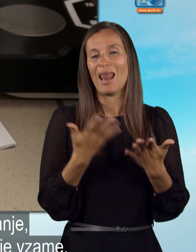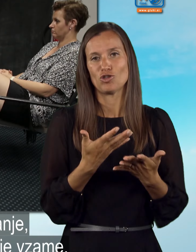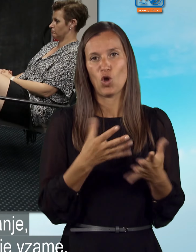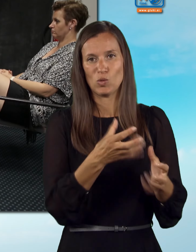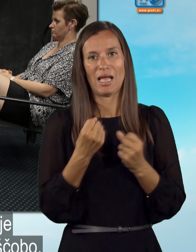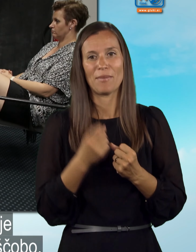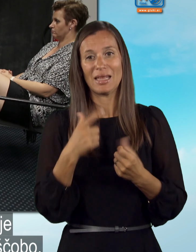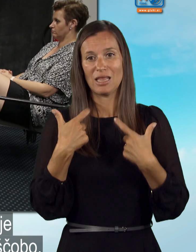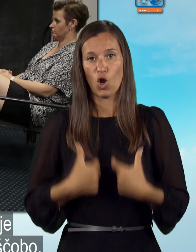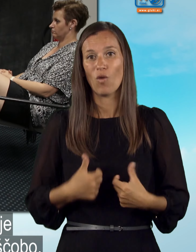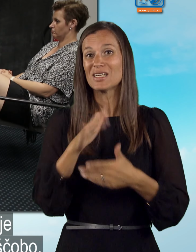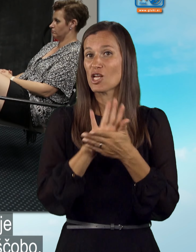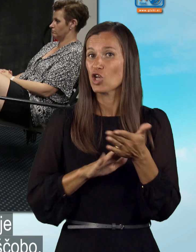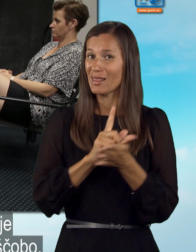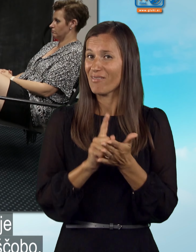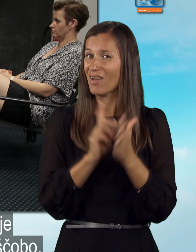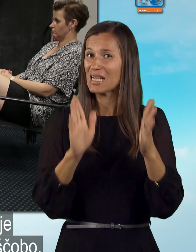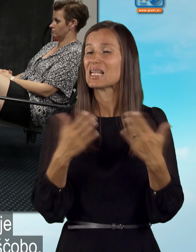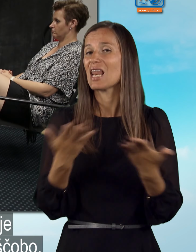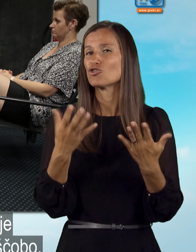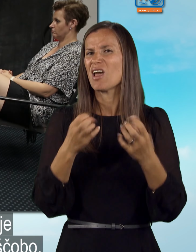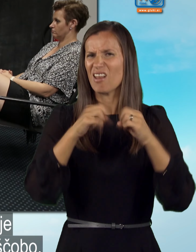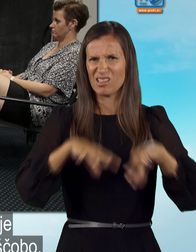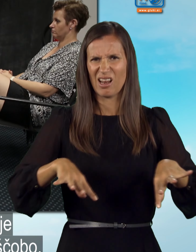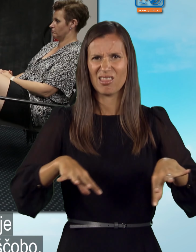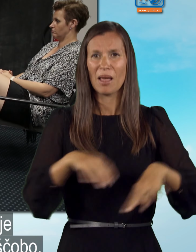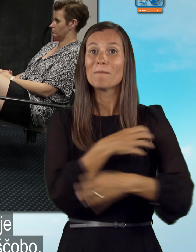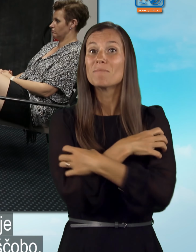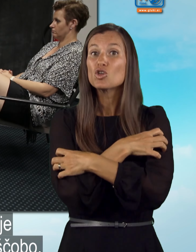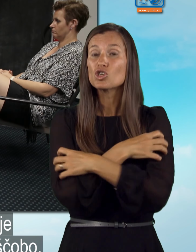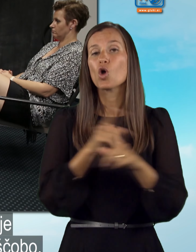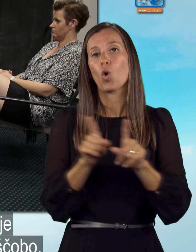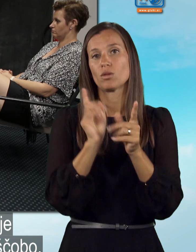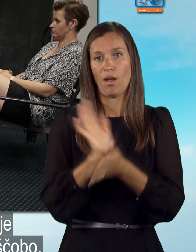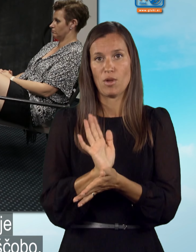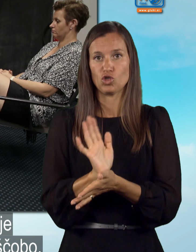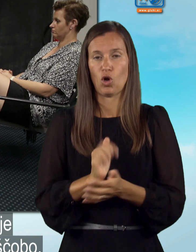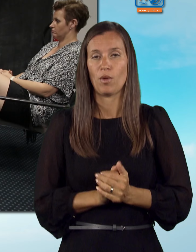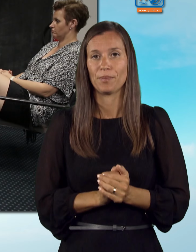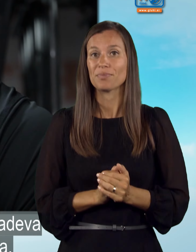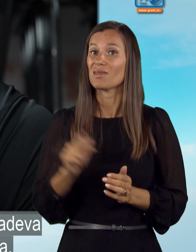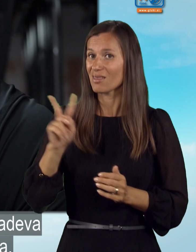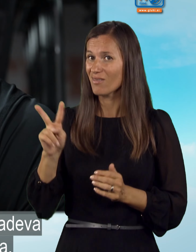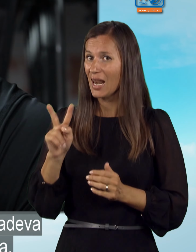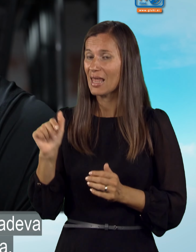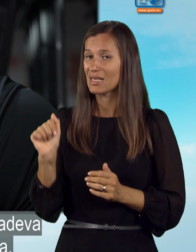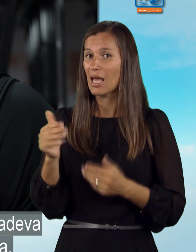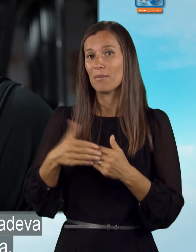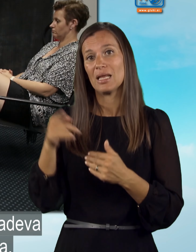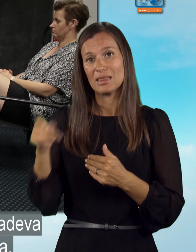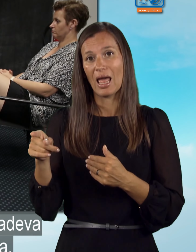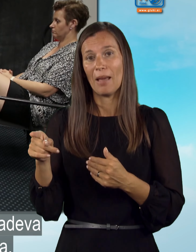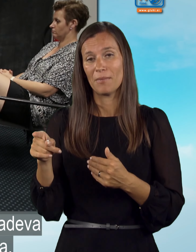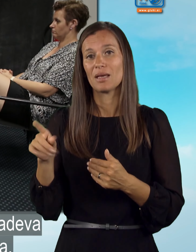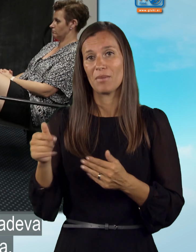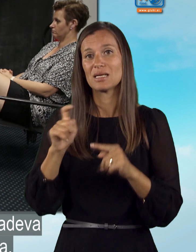najlažje vzame, in telo zaenkrat v začetni fazi lažje razgradi mišico, kakor pa maščobo. Valerija, pri